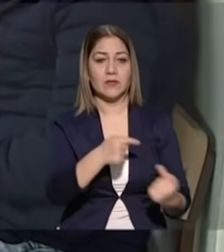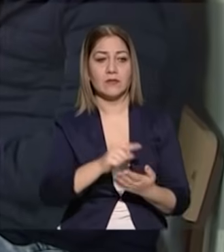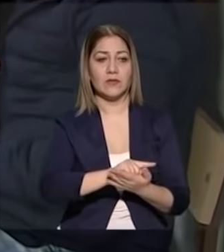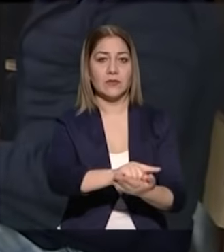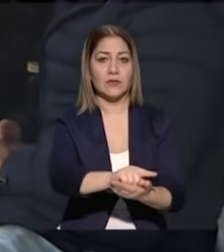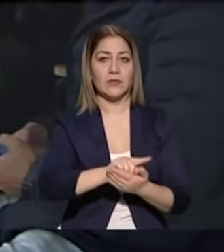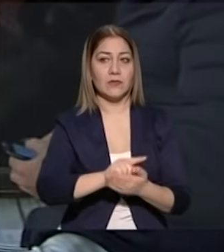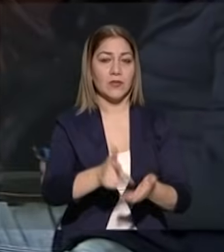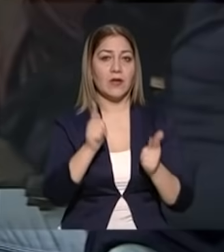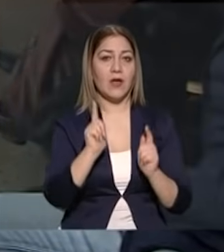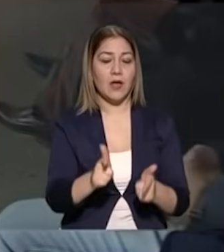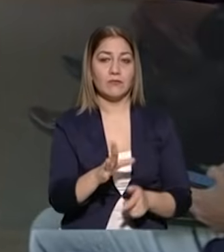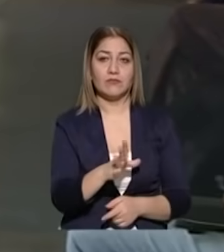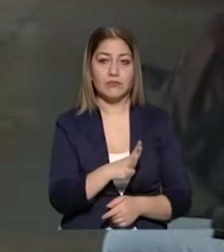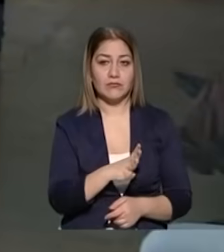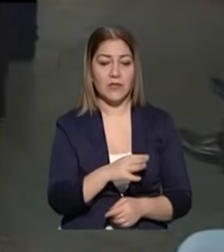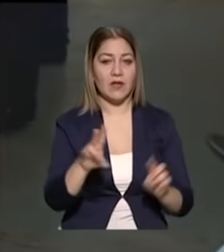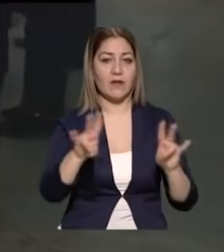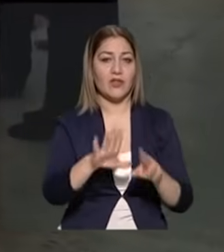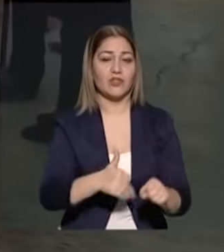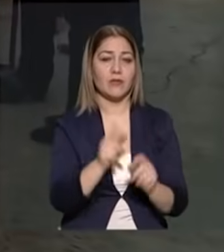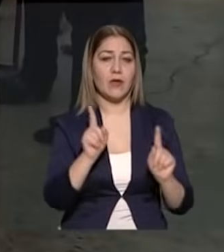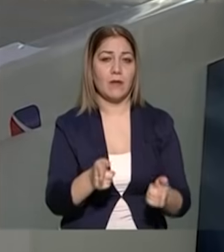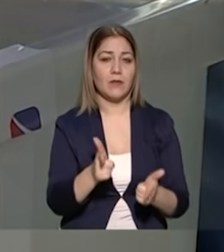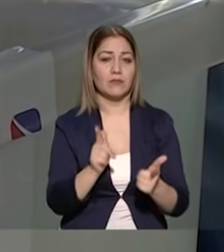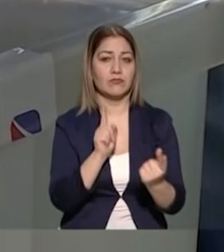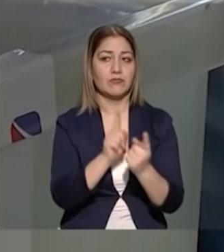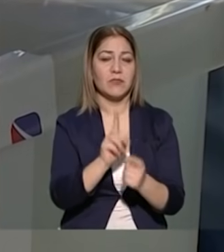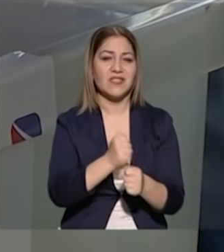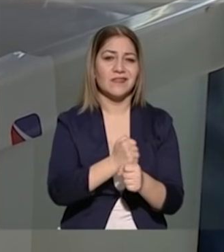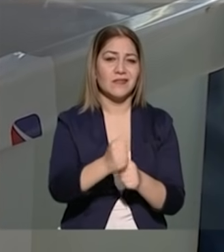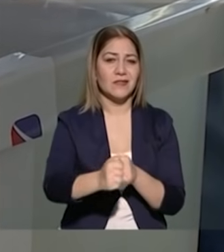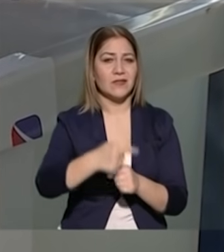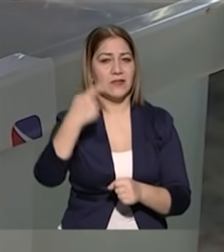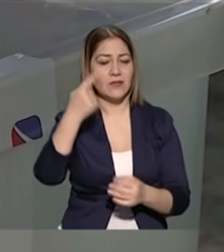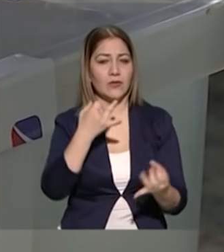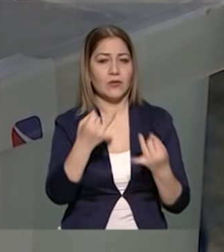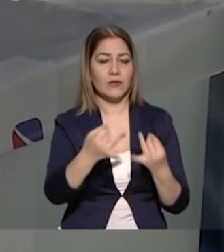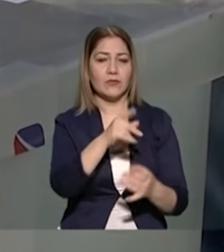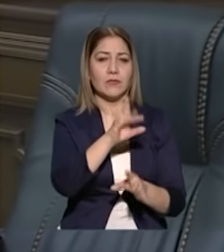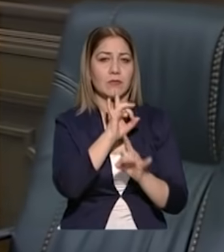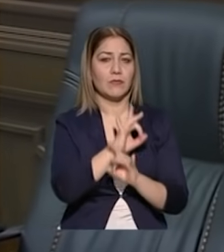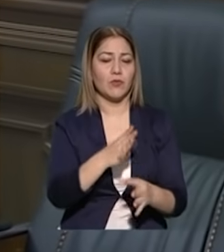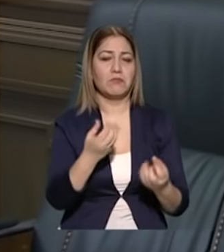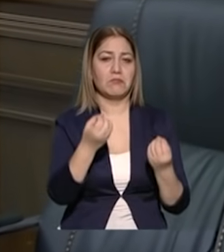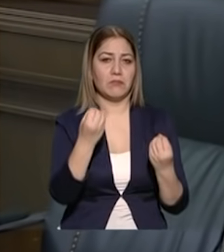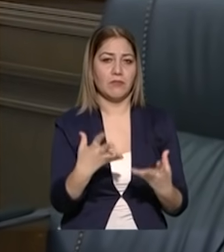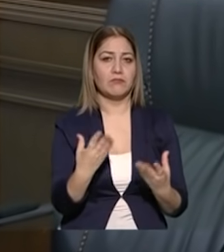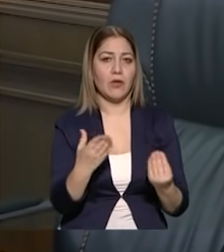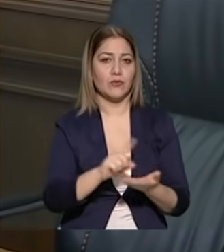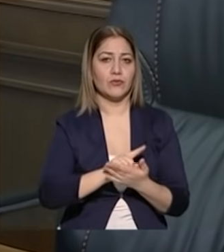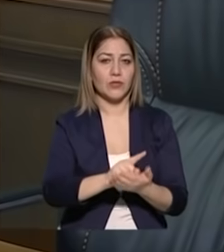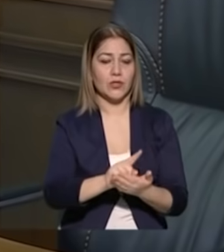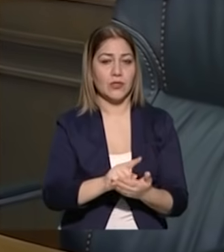երկխոսություն սկսելու պատրաստակամություն հայտնել է նաև վարչապետը, պայմանով, որ հարկադրանքի ու սպառնալիքի լեզվով խոսողներ չլինեն։ Իշխանությունից